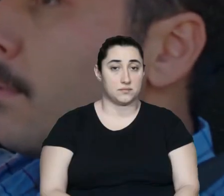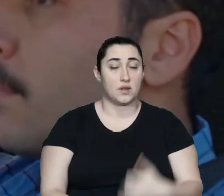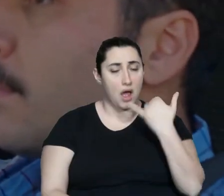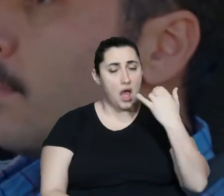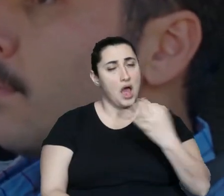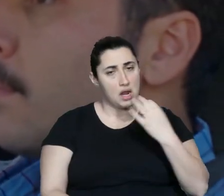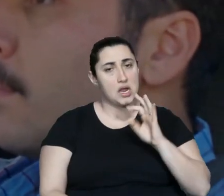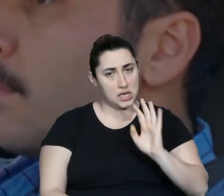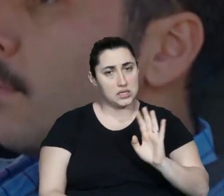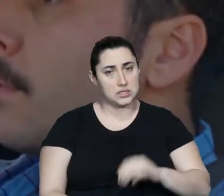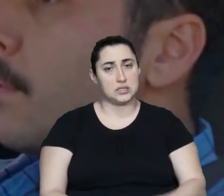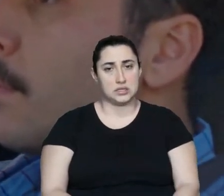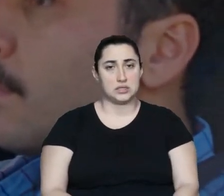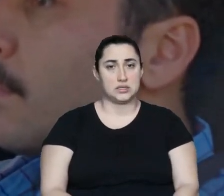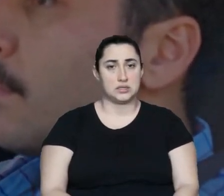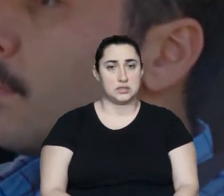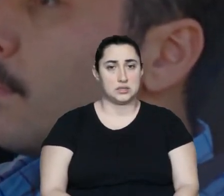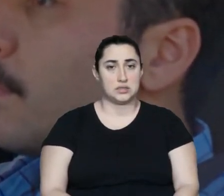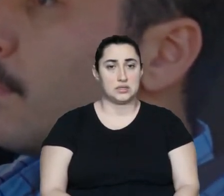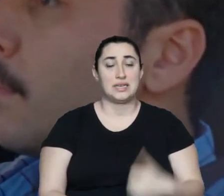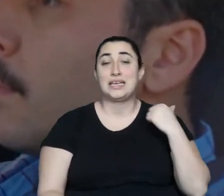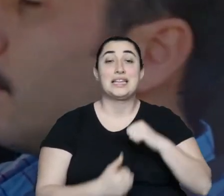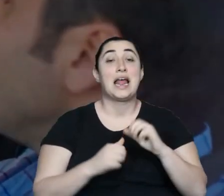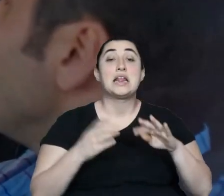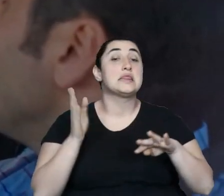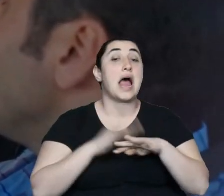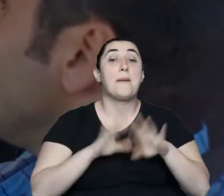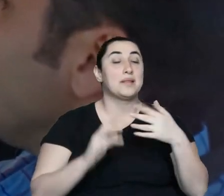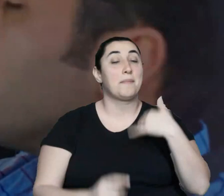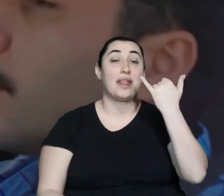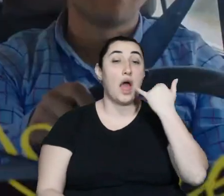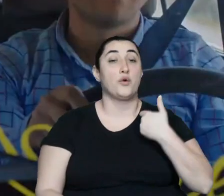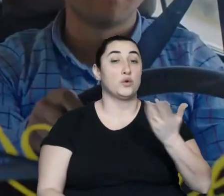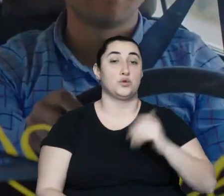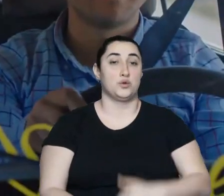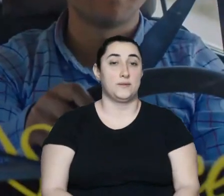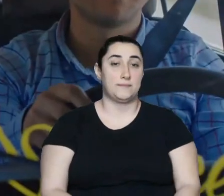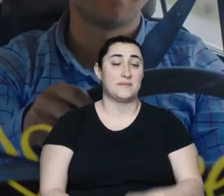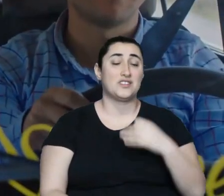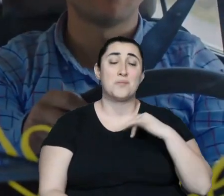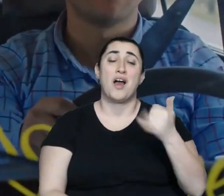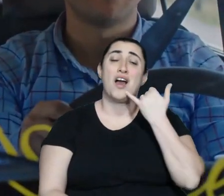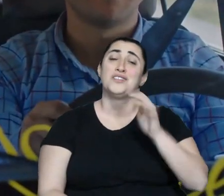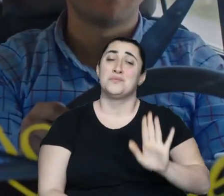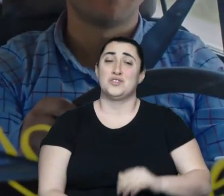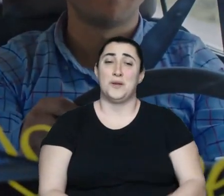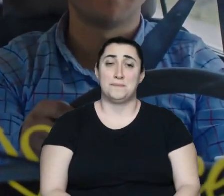Ara Tuğba, ara. Acaba yine neyi halledemediniz de beni arıyorsunuz? Şu an hiç bakamayacağım.